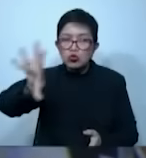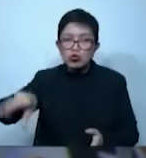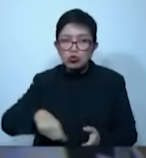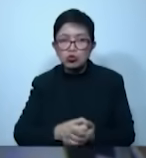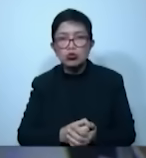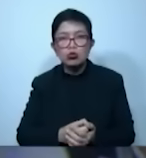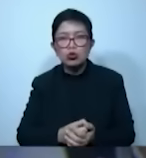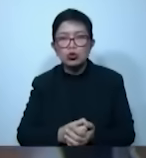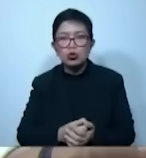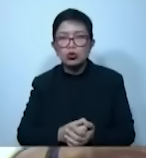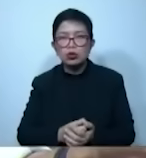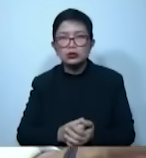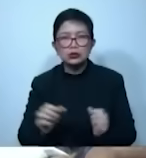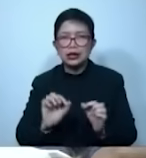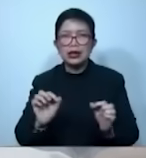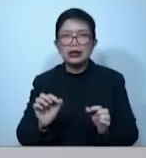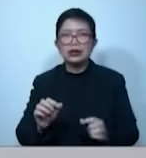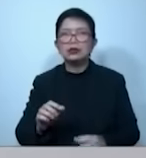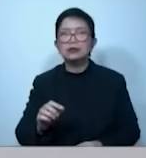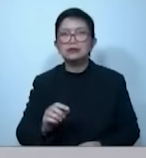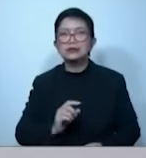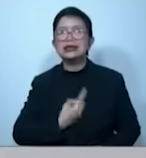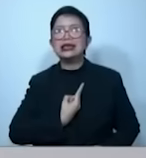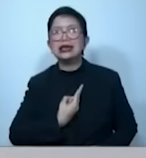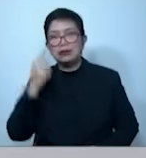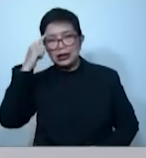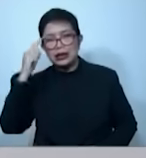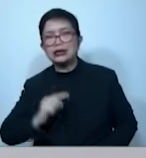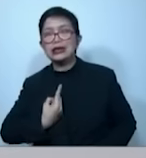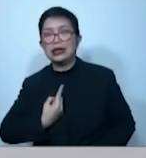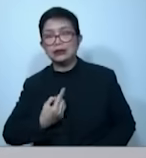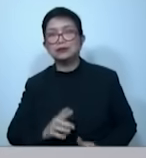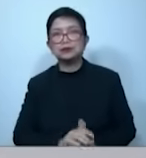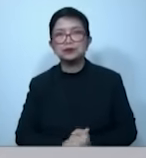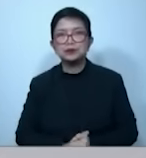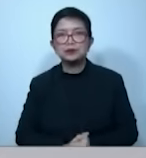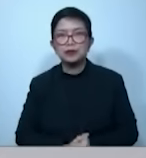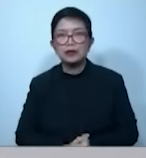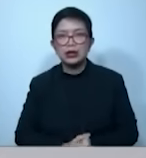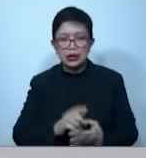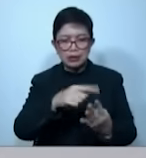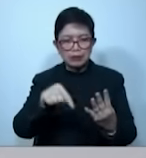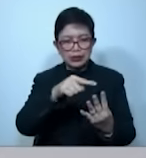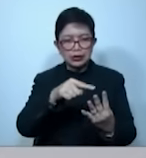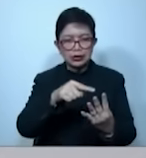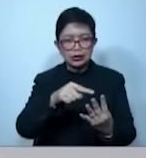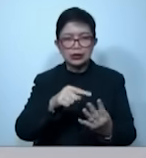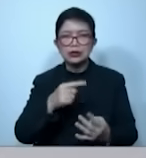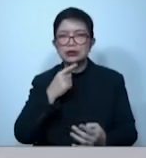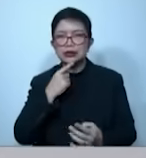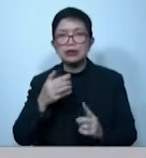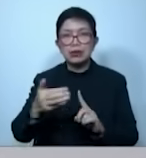itu itu selera dan subjektif dari empat hal tadi itu saya kira hampir semua perlindungan